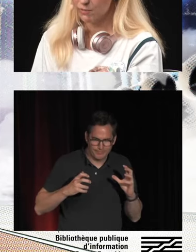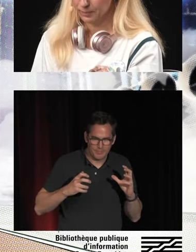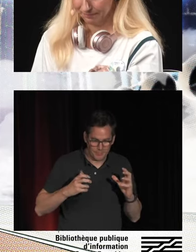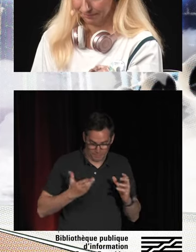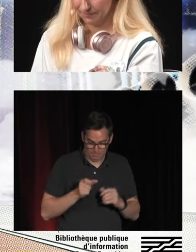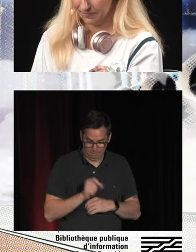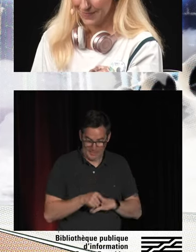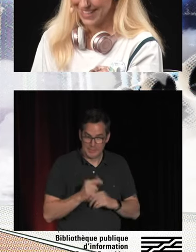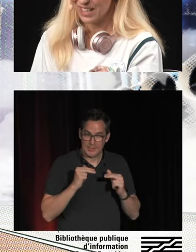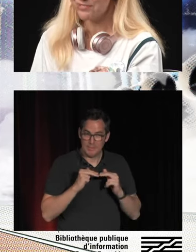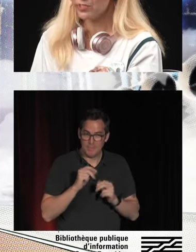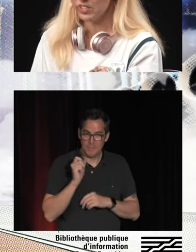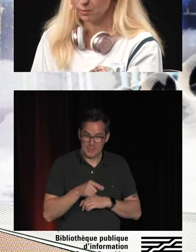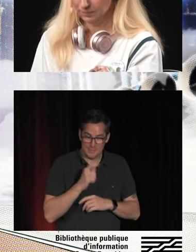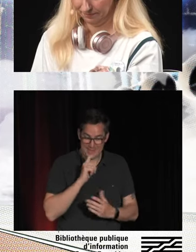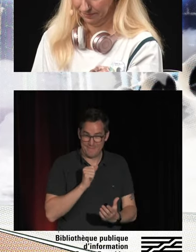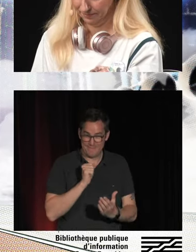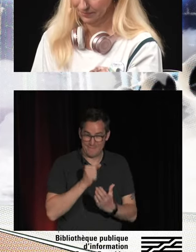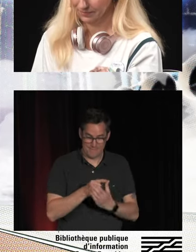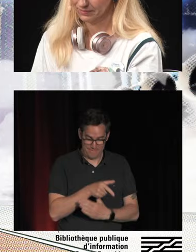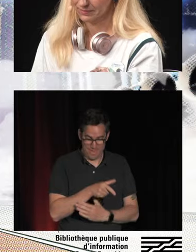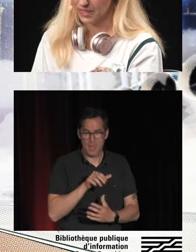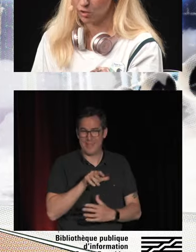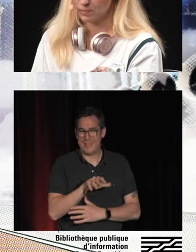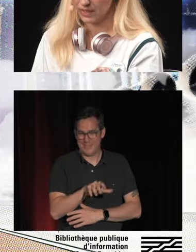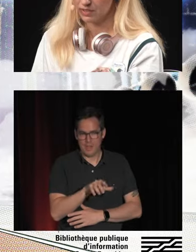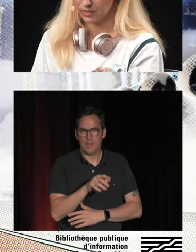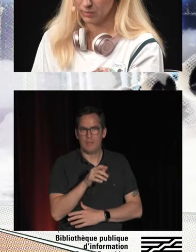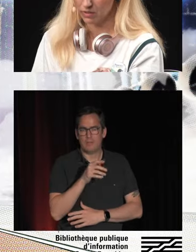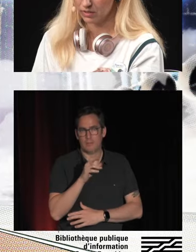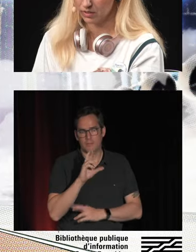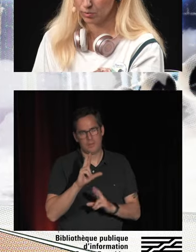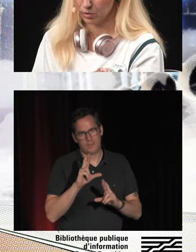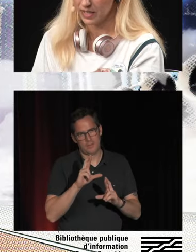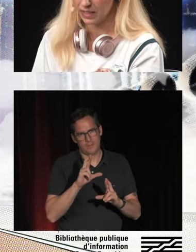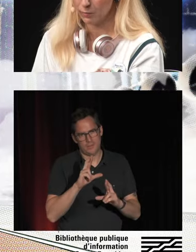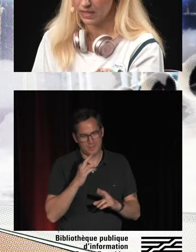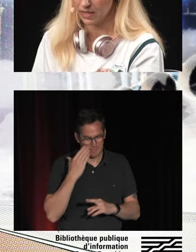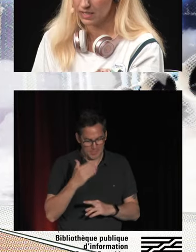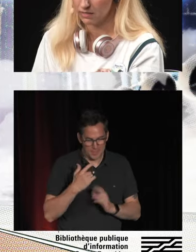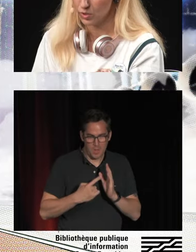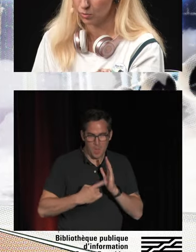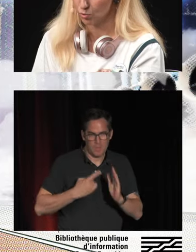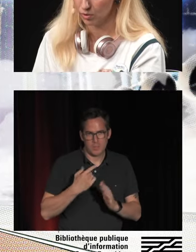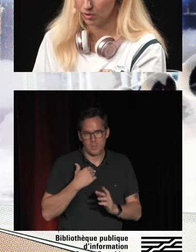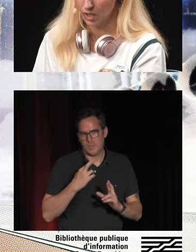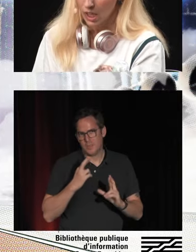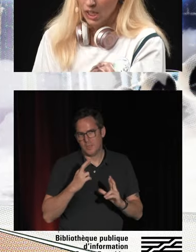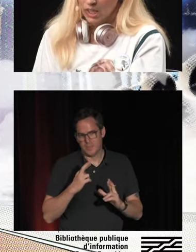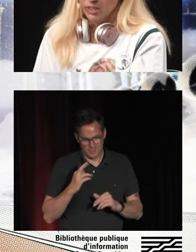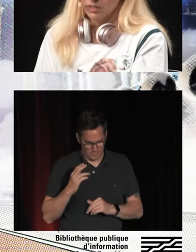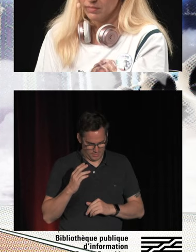C'était dans ce niveau. C'était à la fin du niveau. Et je prie vraiment pour que ça n'arrive pas là, sinon je...